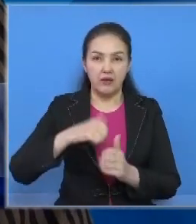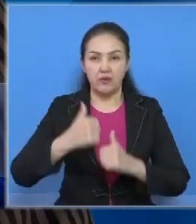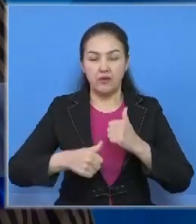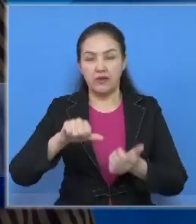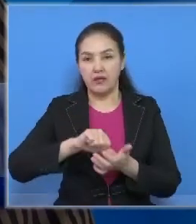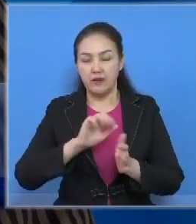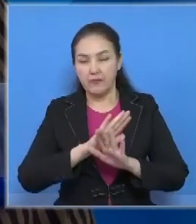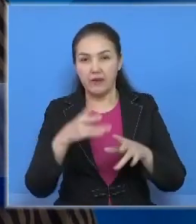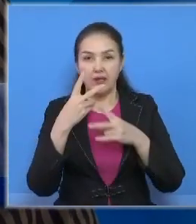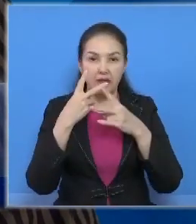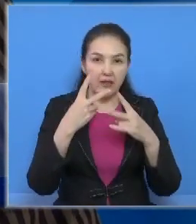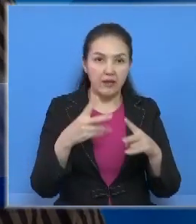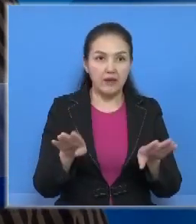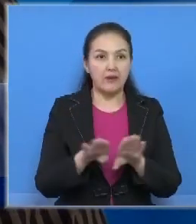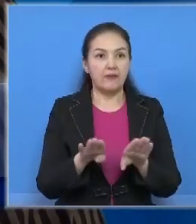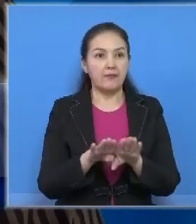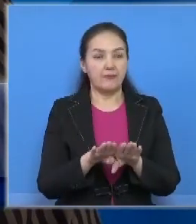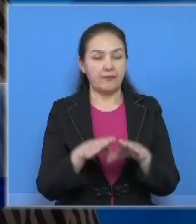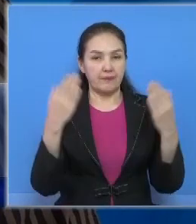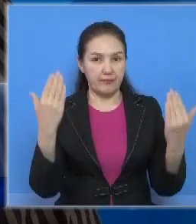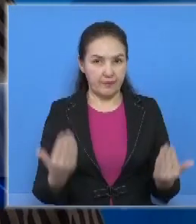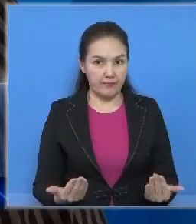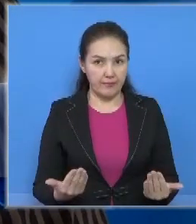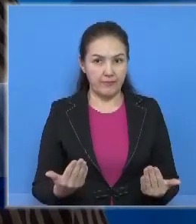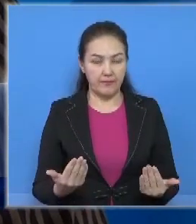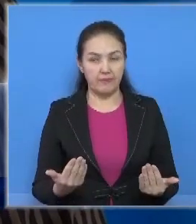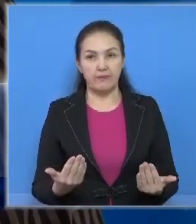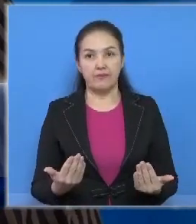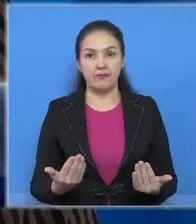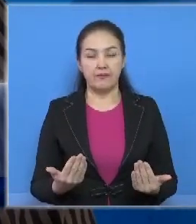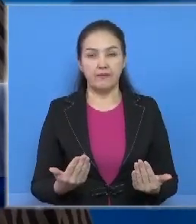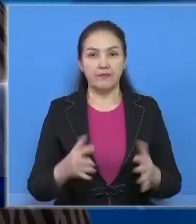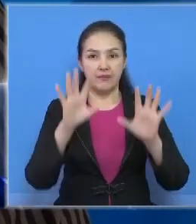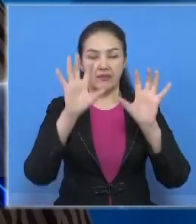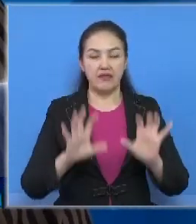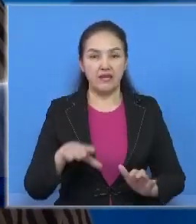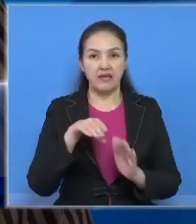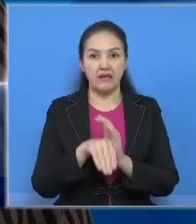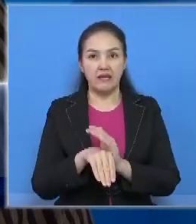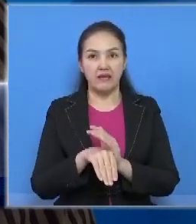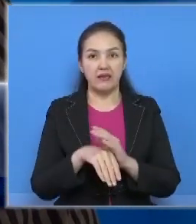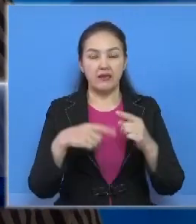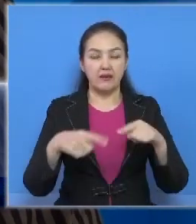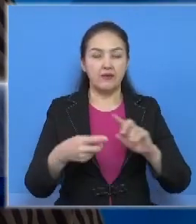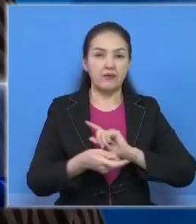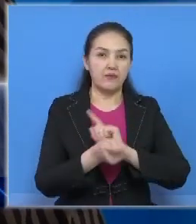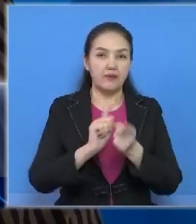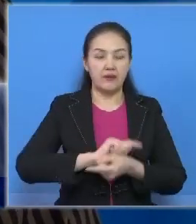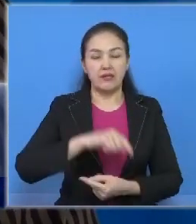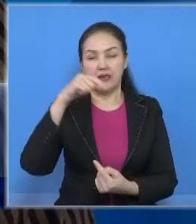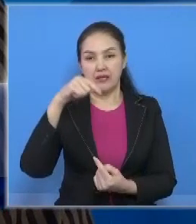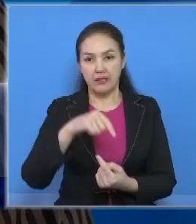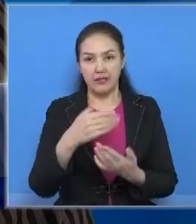тәсілдері қарастырылды. Сонымен қатар бүгінгі күні заңға енгізілген өзгеріске сәйкес